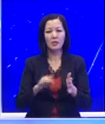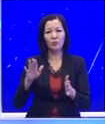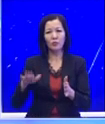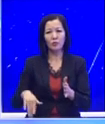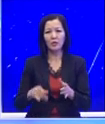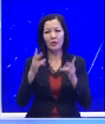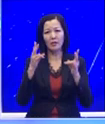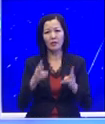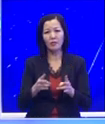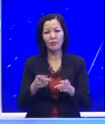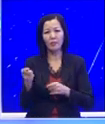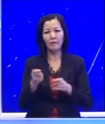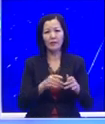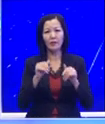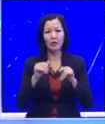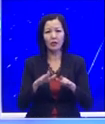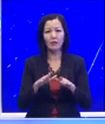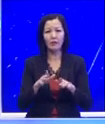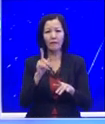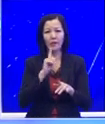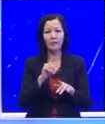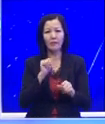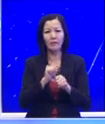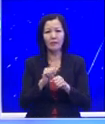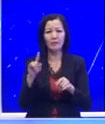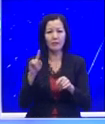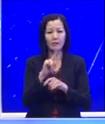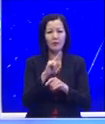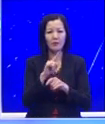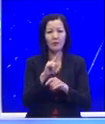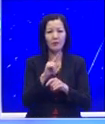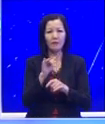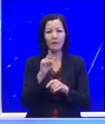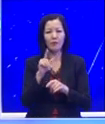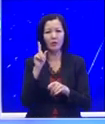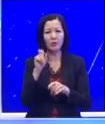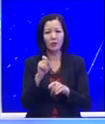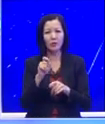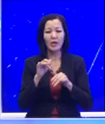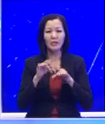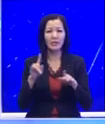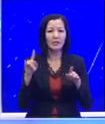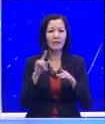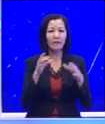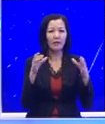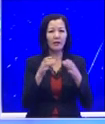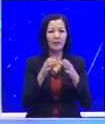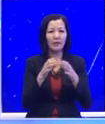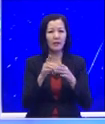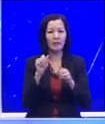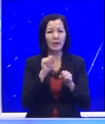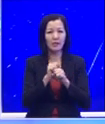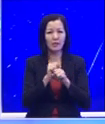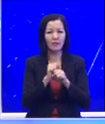Сразу после катастрофы в правительстве приняли решение временно отменить все полеты самолетов Фокер-100. Деятельность авиакомпании Бек Эйр